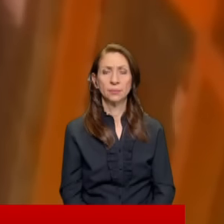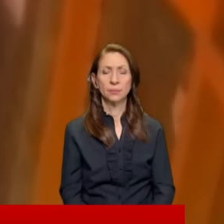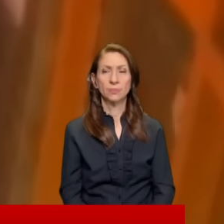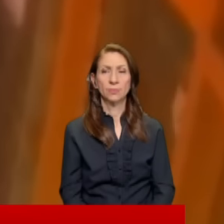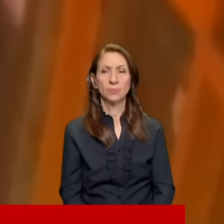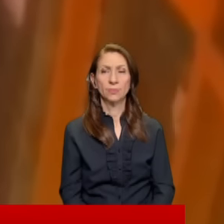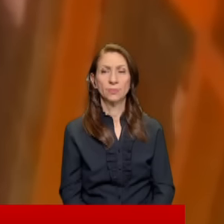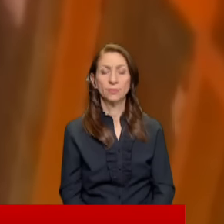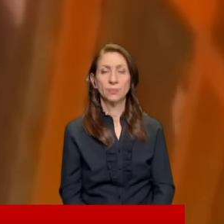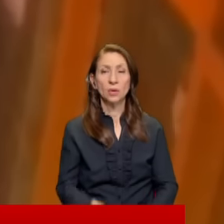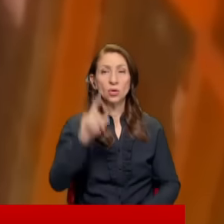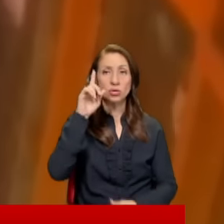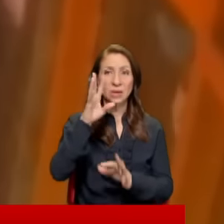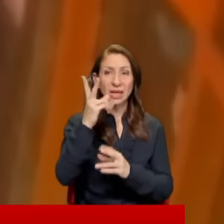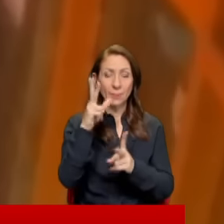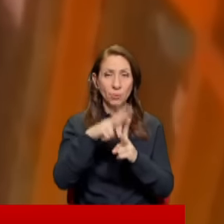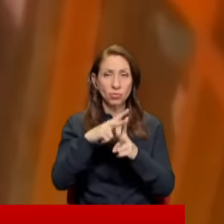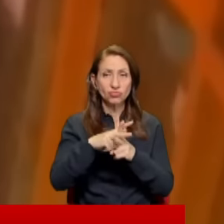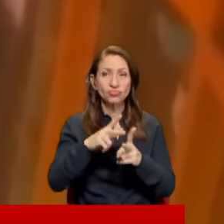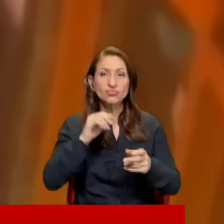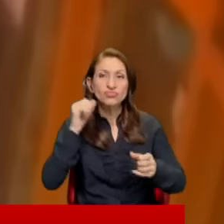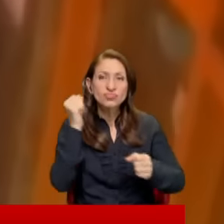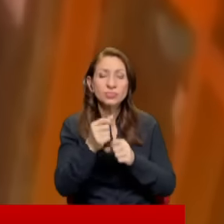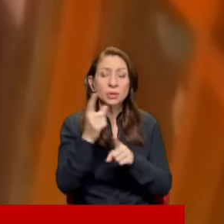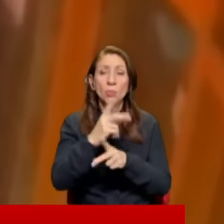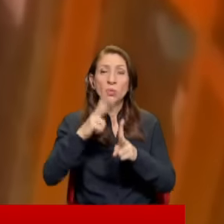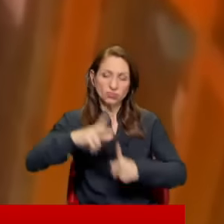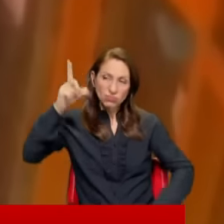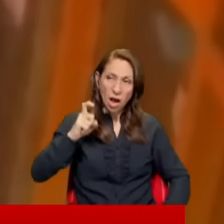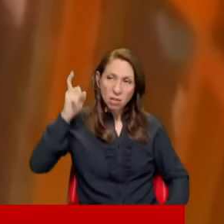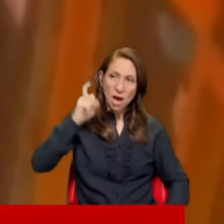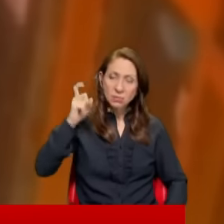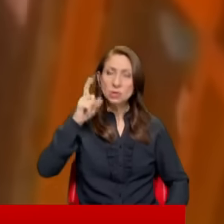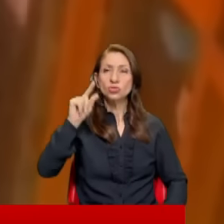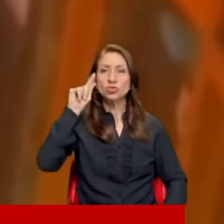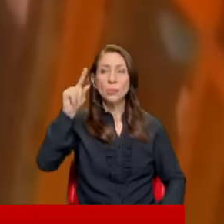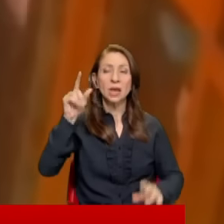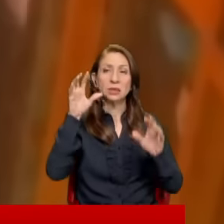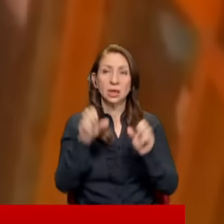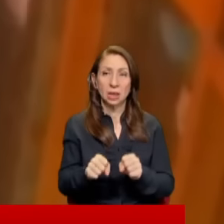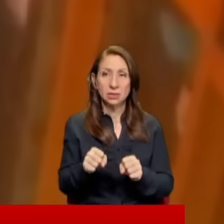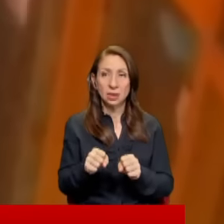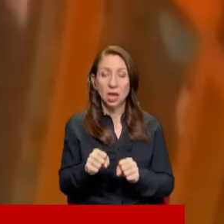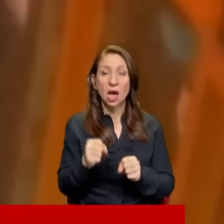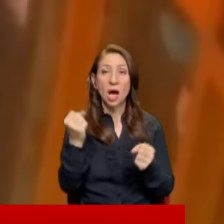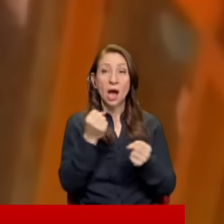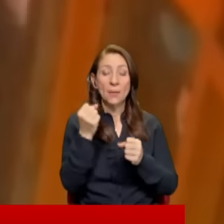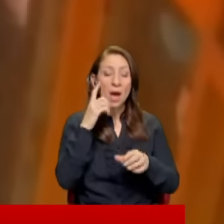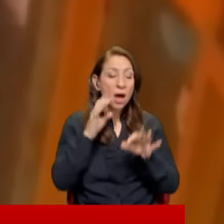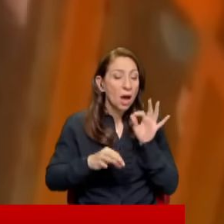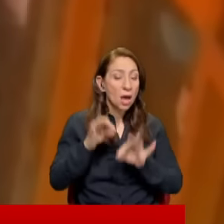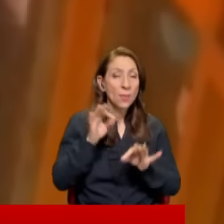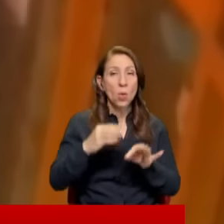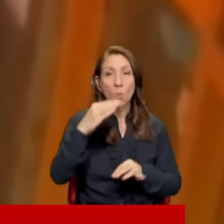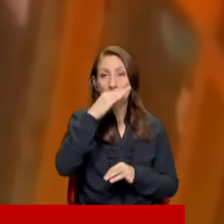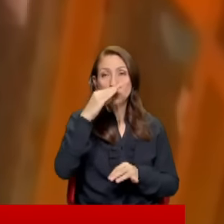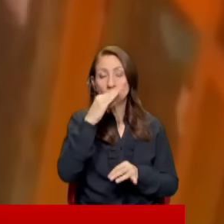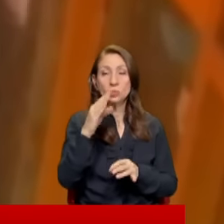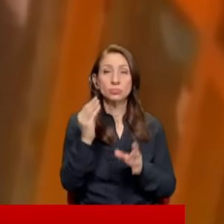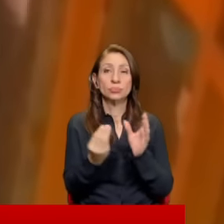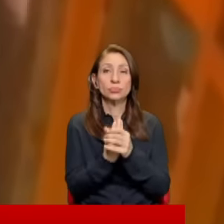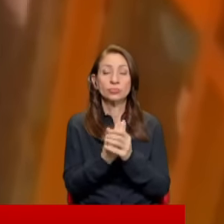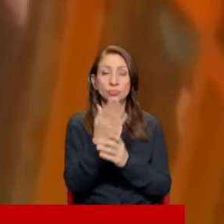çıktı şüpheliler iki polisi yaraladı polis Havaya ateş açtı şüpheliler yakalandı araçta yapılan aramada uyuşturucu